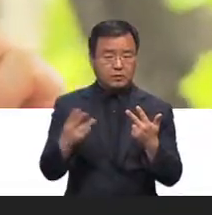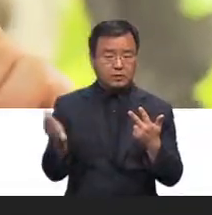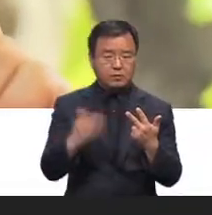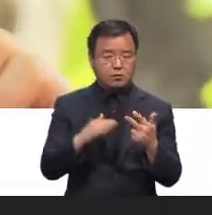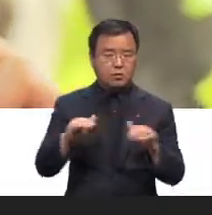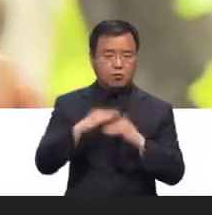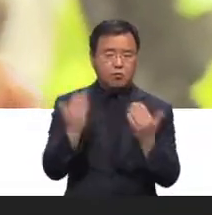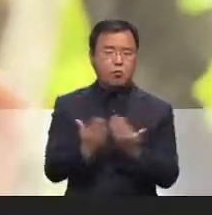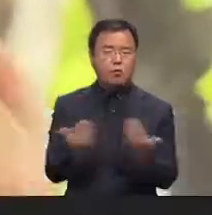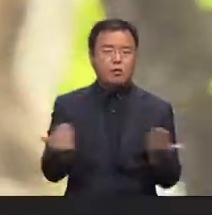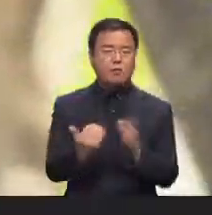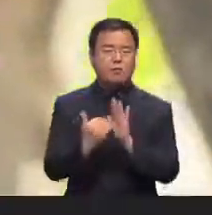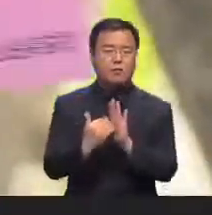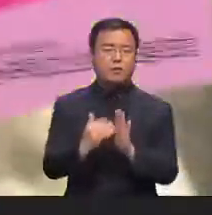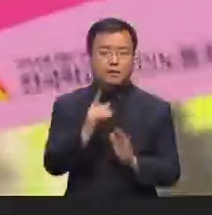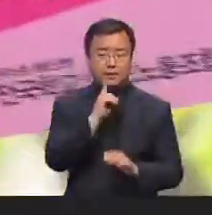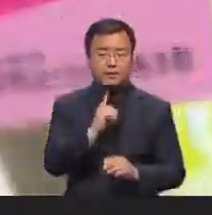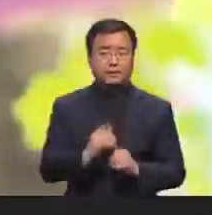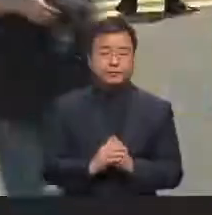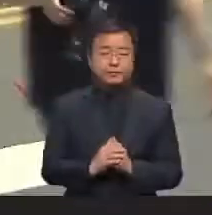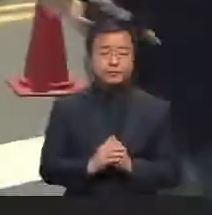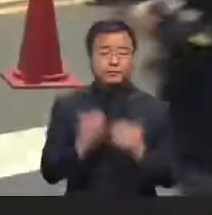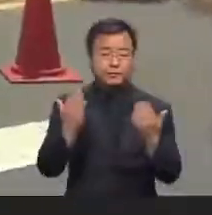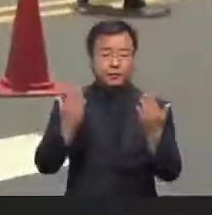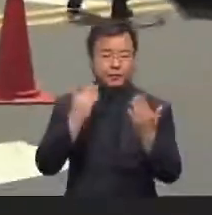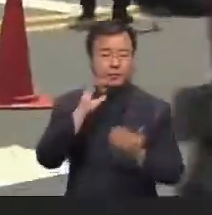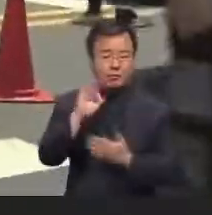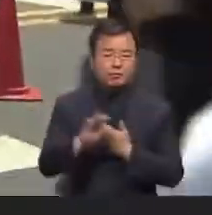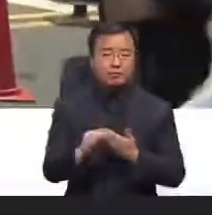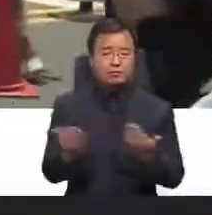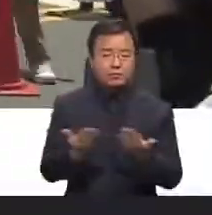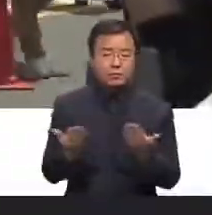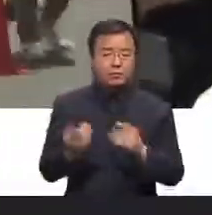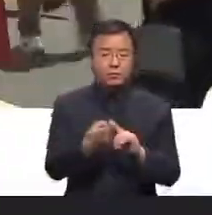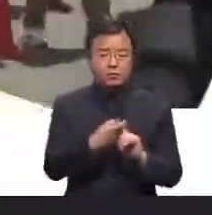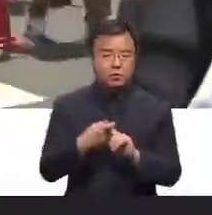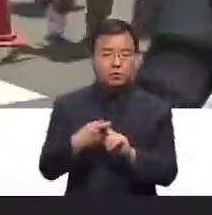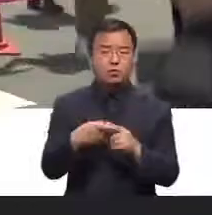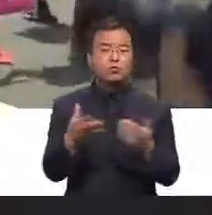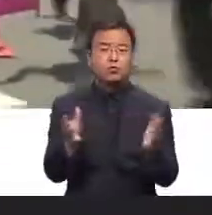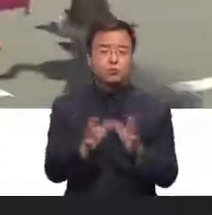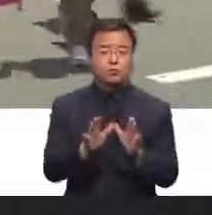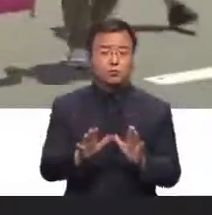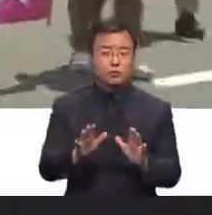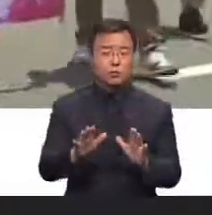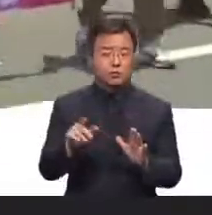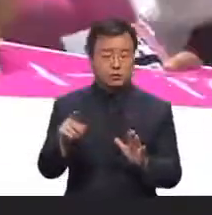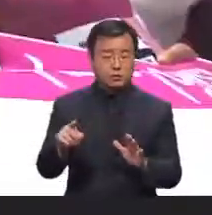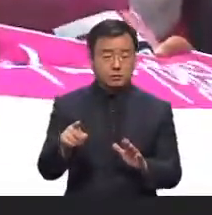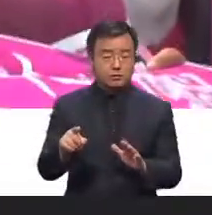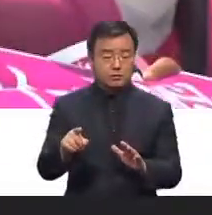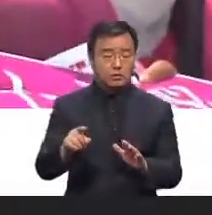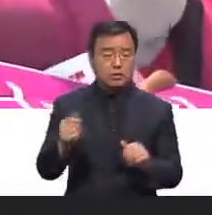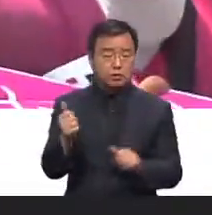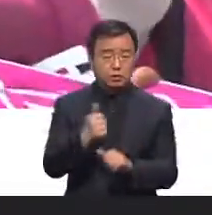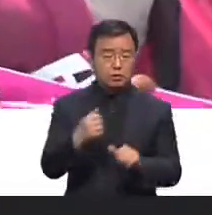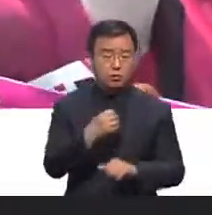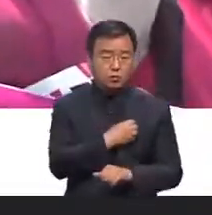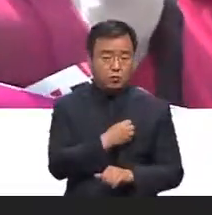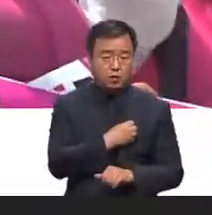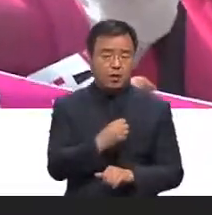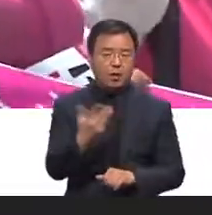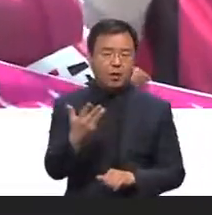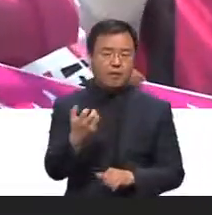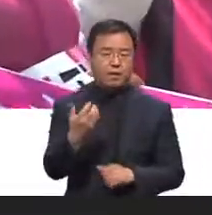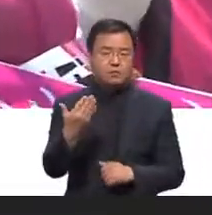밝힌 상태입니다 학교비정규직 노조 들의 모임인 전국 학교비정규직 연대회의 도 조합원 89% 의